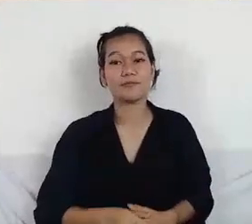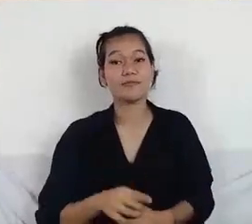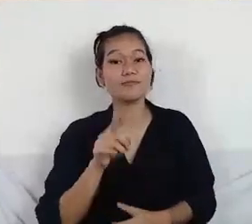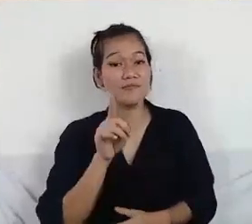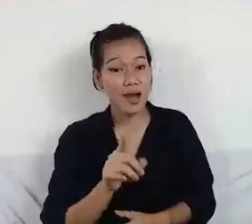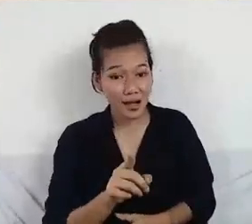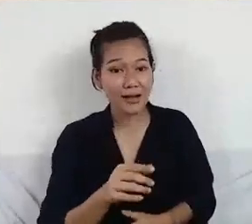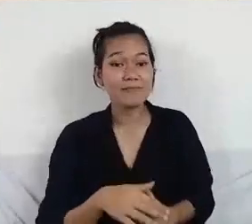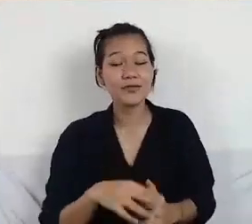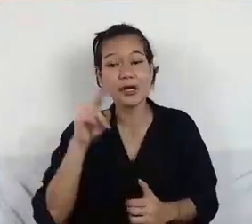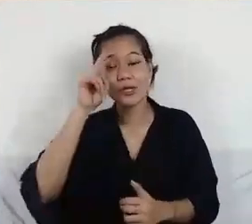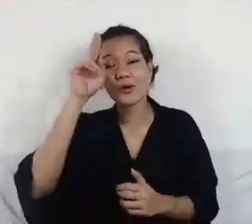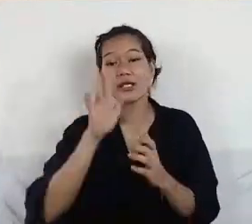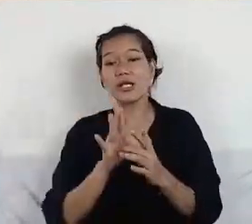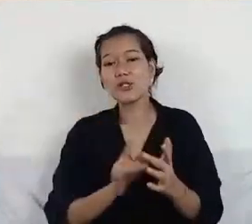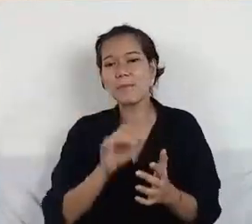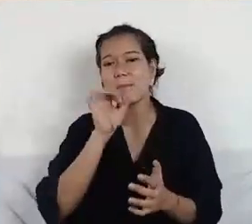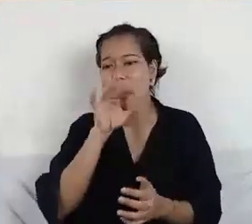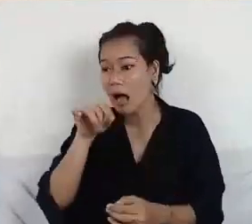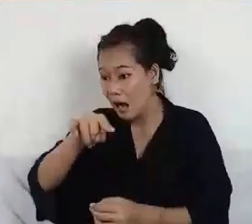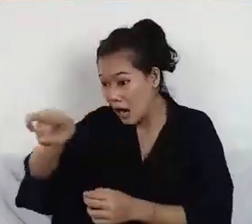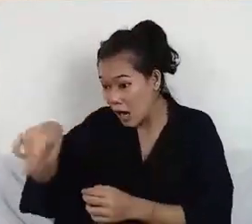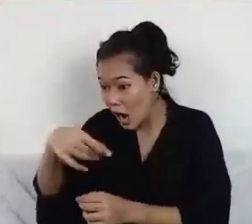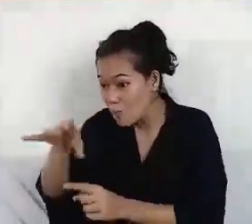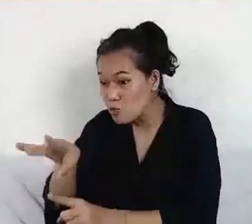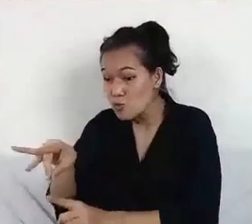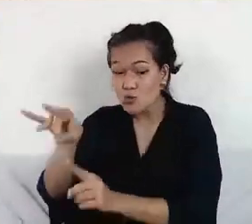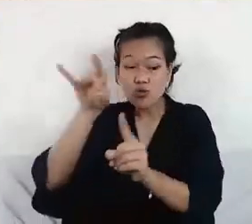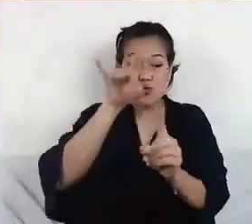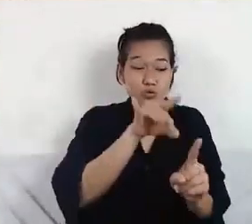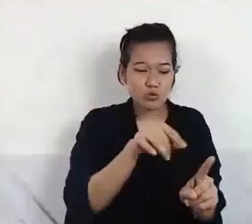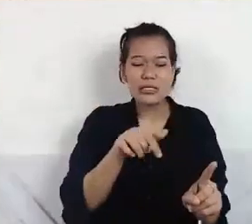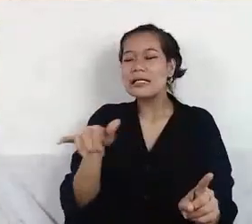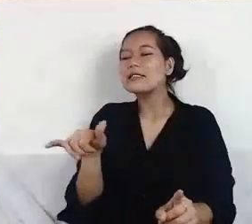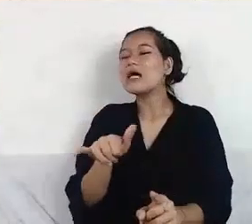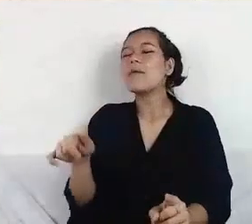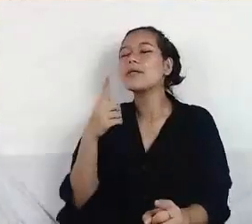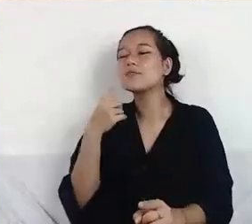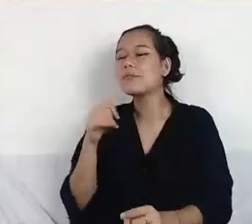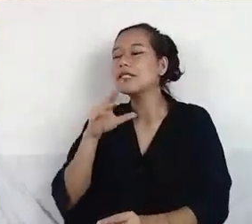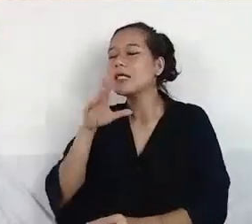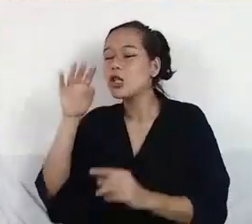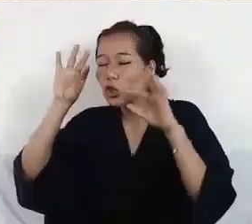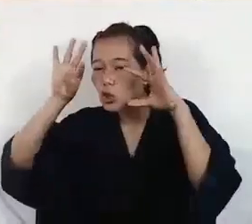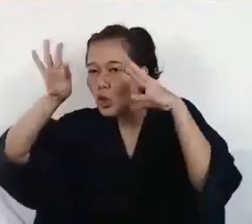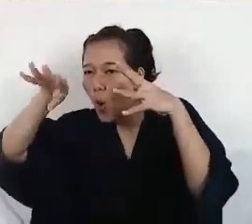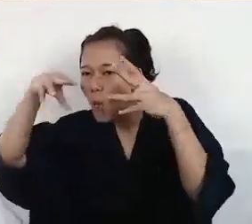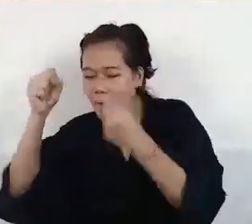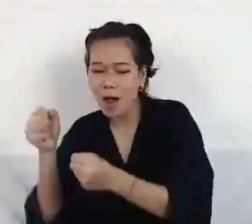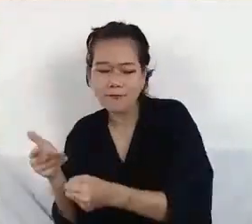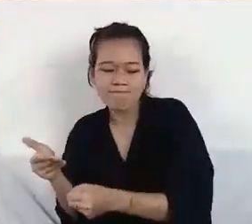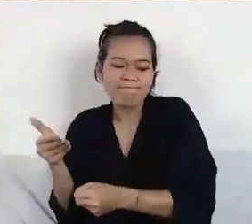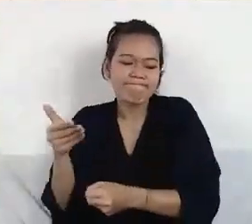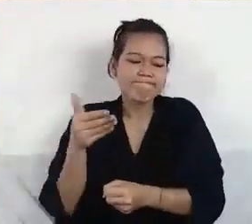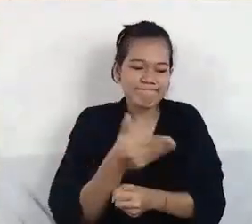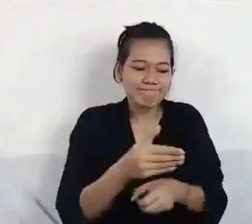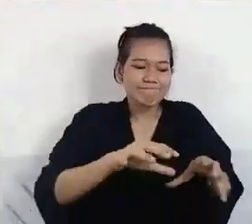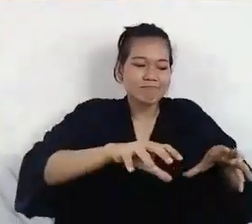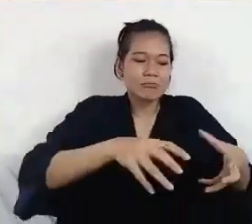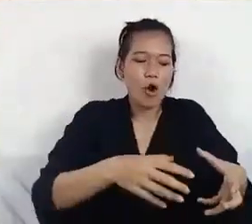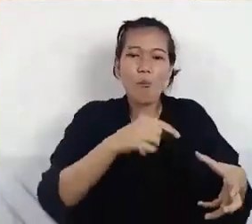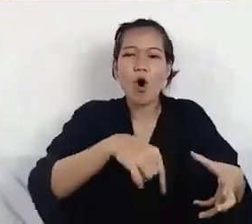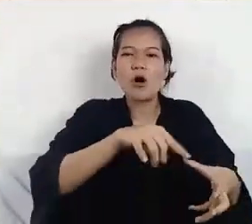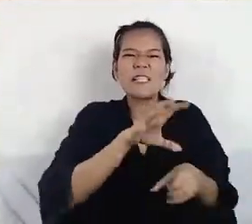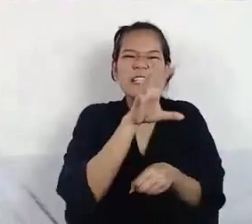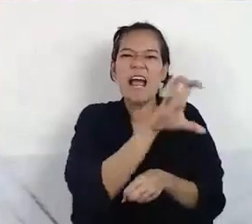Makanya, saudaraku, ketika Yesus mengatakan, aku mengutus kamu seperti seekor anak domba di tengah kawanan serigala,